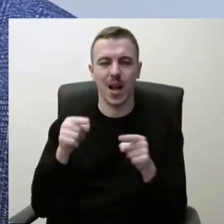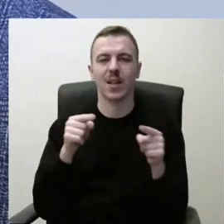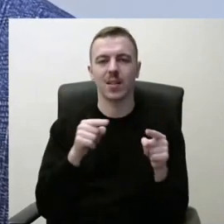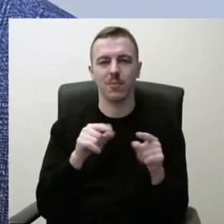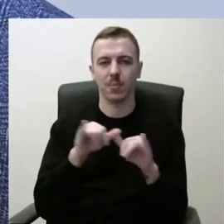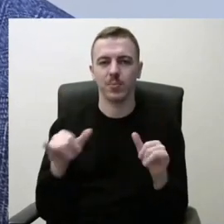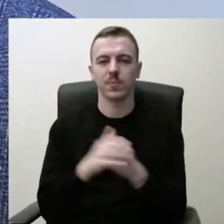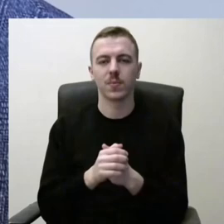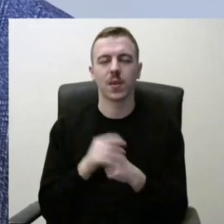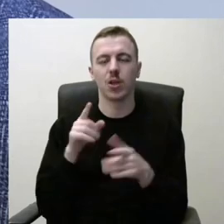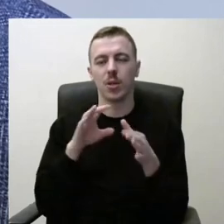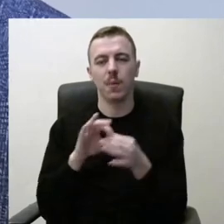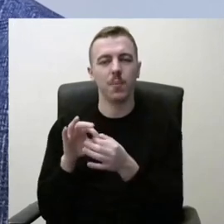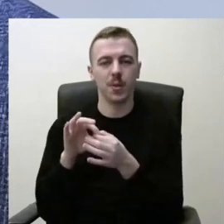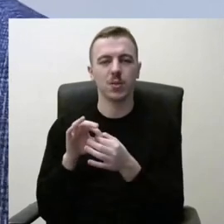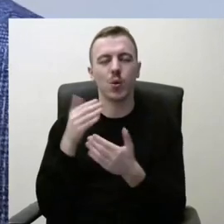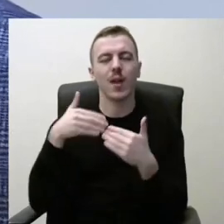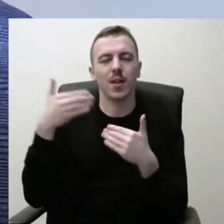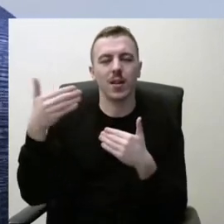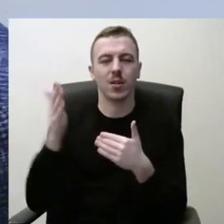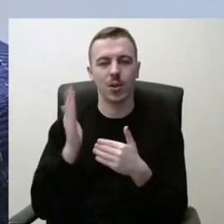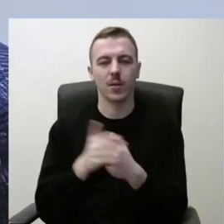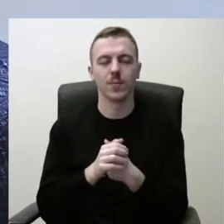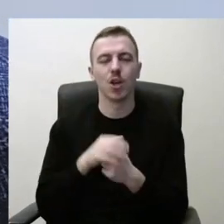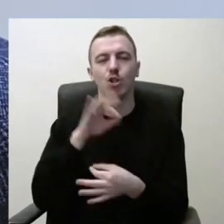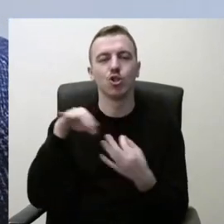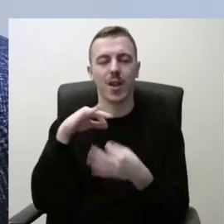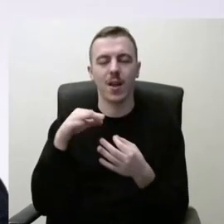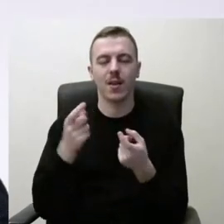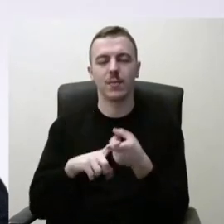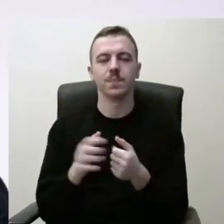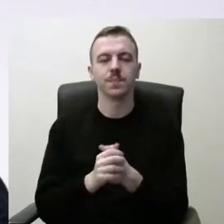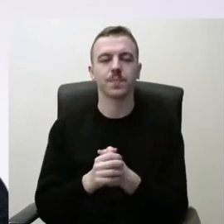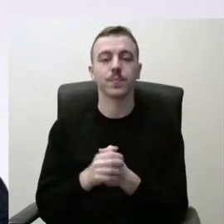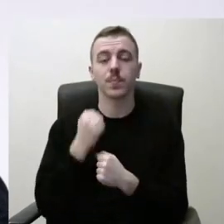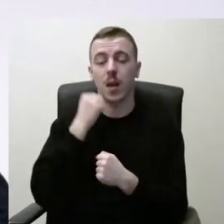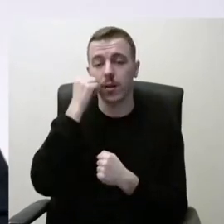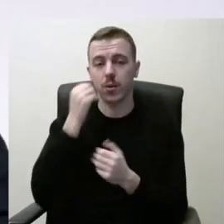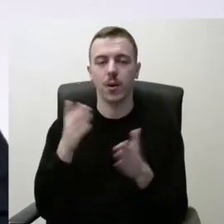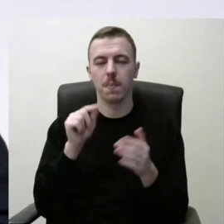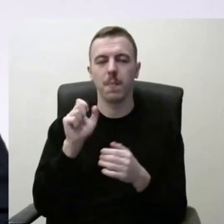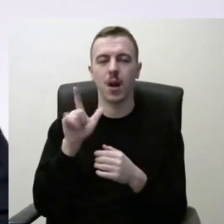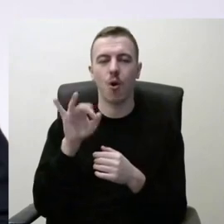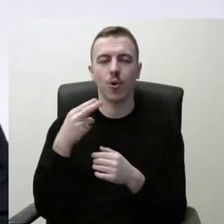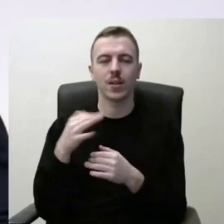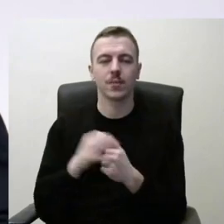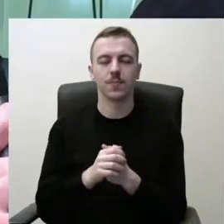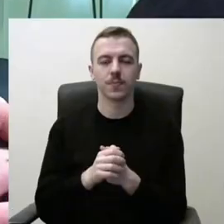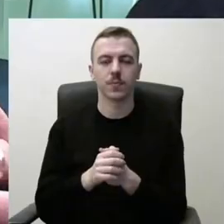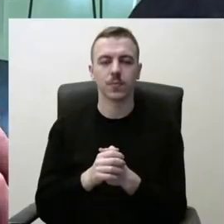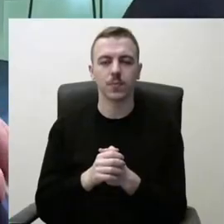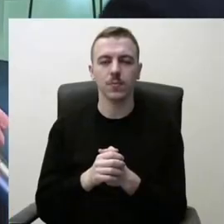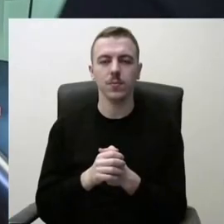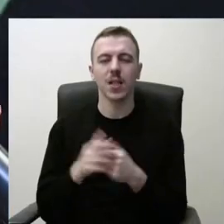tai koreliuoja tiesiogiai su ateitim, tai koreliuoja su inžinierija. Ačiū. Dėkuoju, ponas Palionis. Savivaldybių